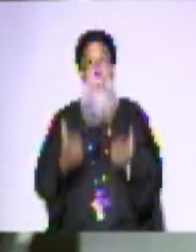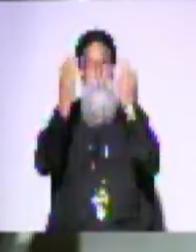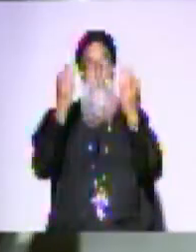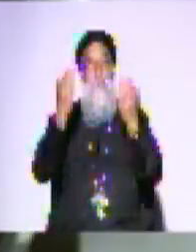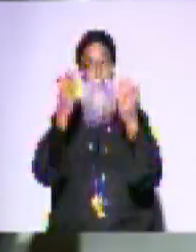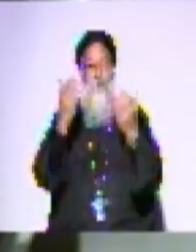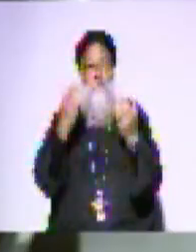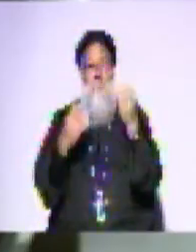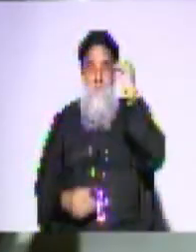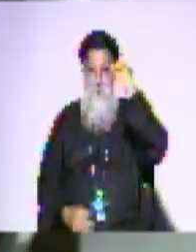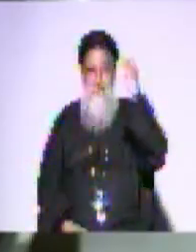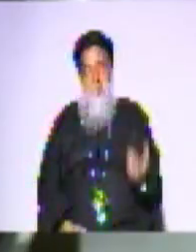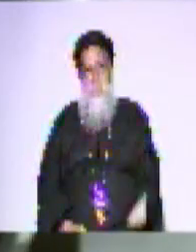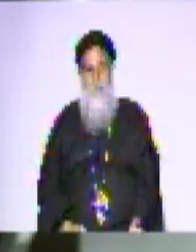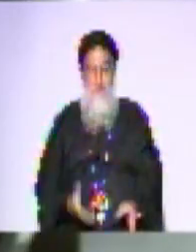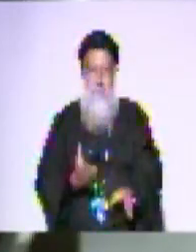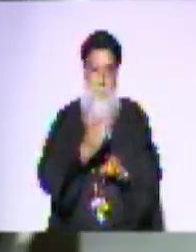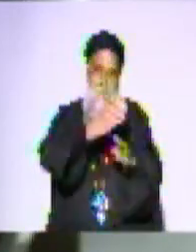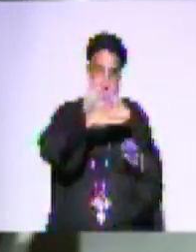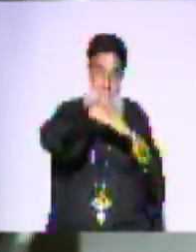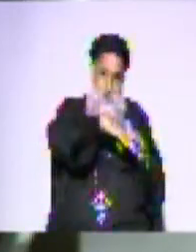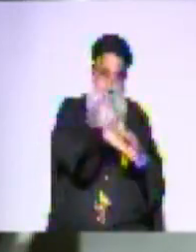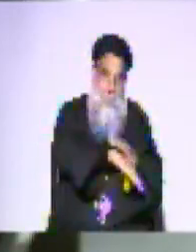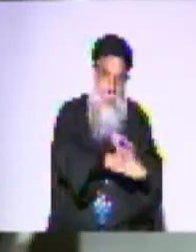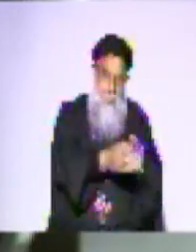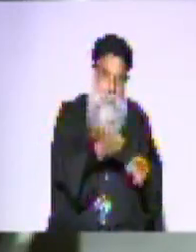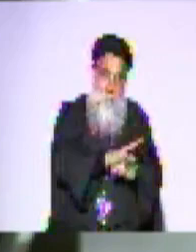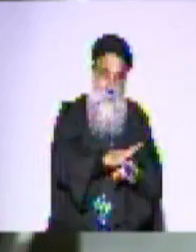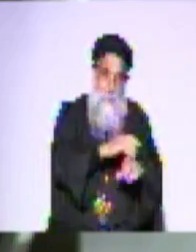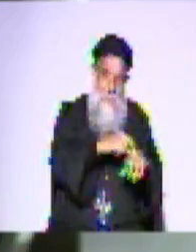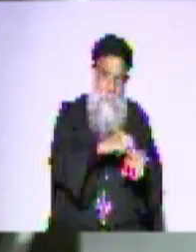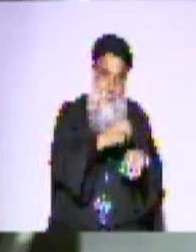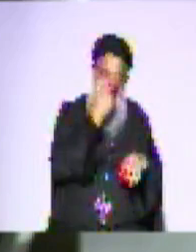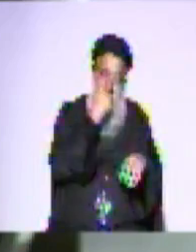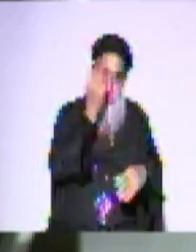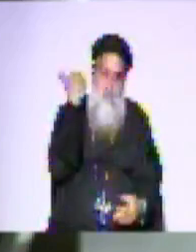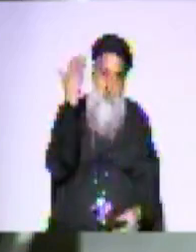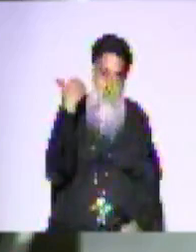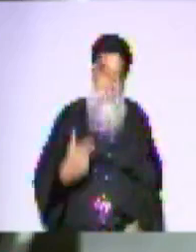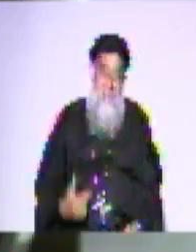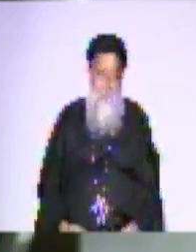كان الدفن موت للإنسان العتيق